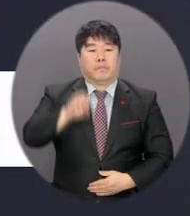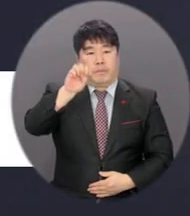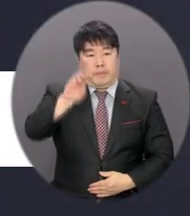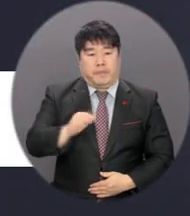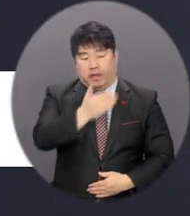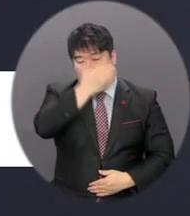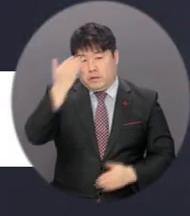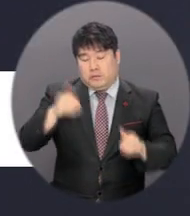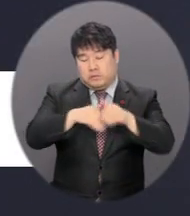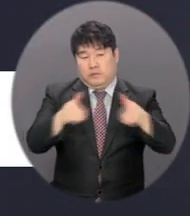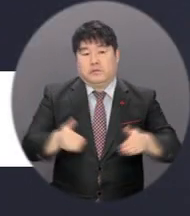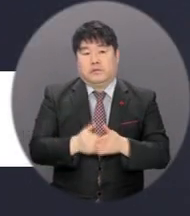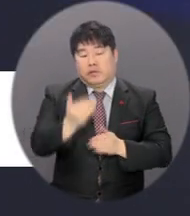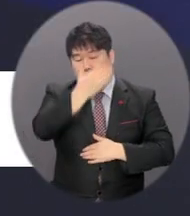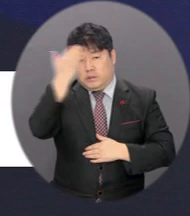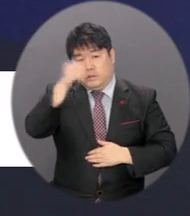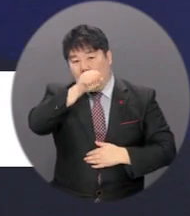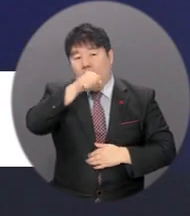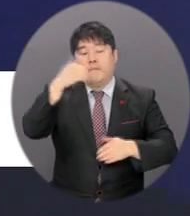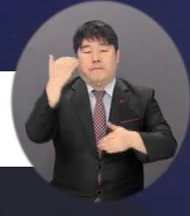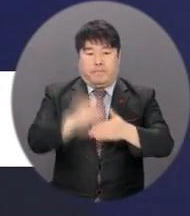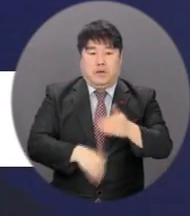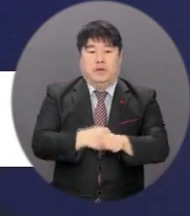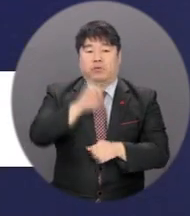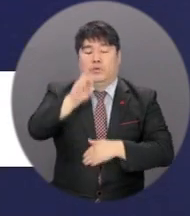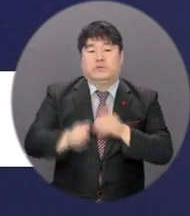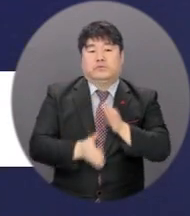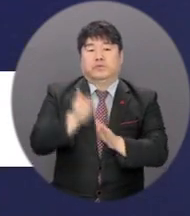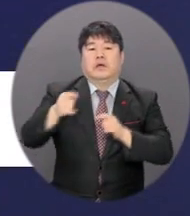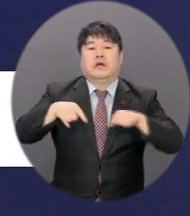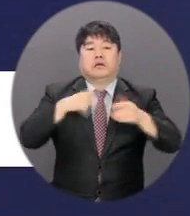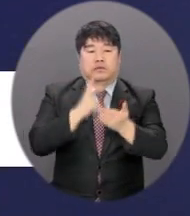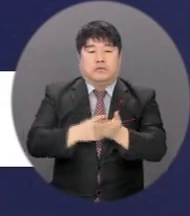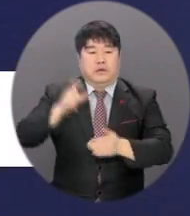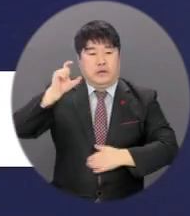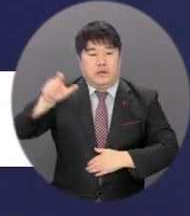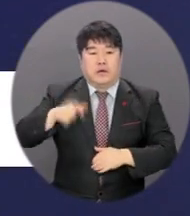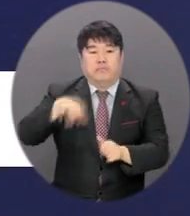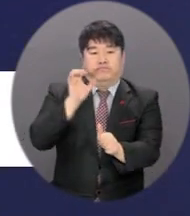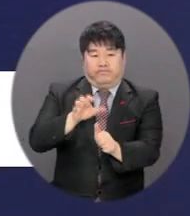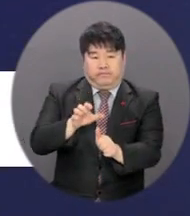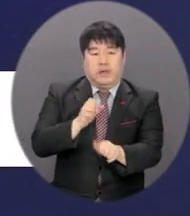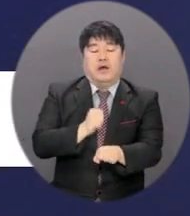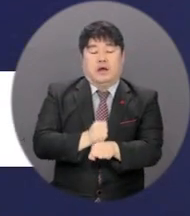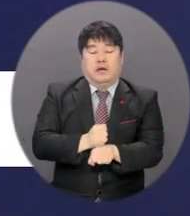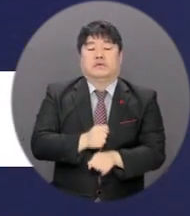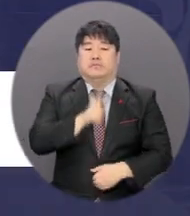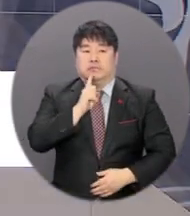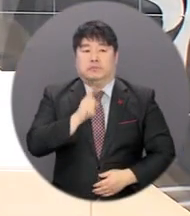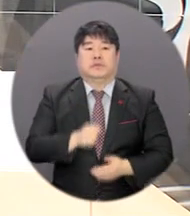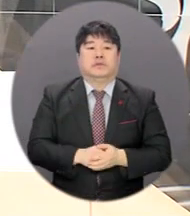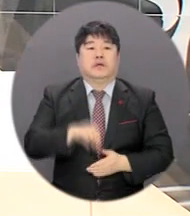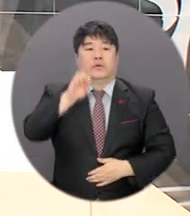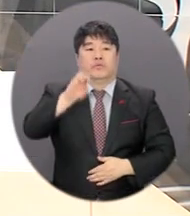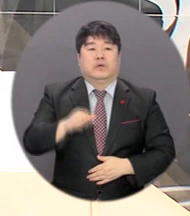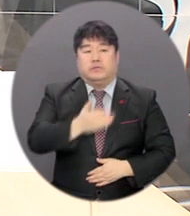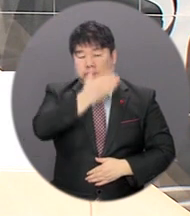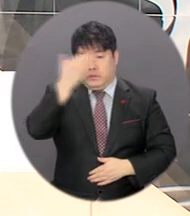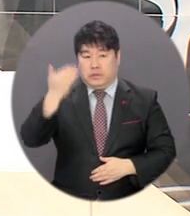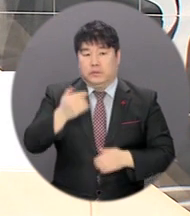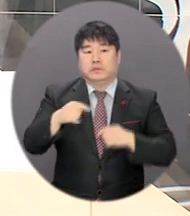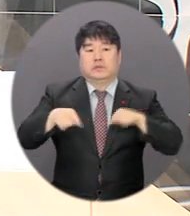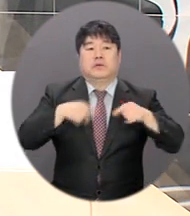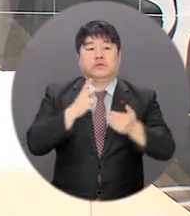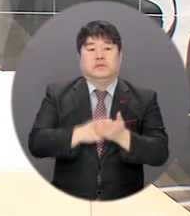광주 청년단체가 청년 예산을 삭감한 광주시의 정책을 강하게 질타하고 나섰습니다. 광주